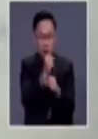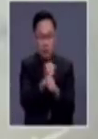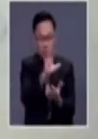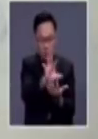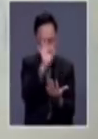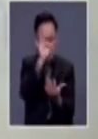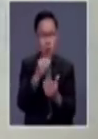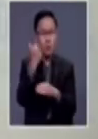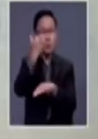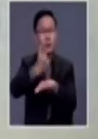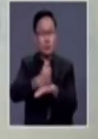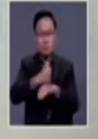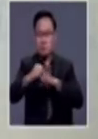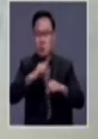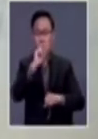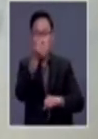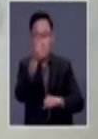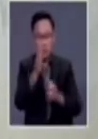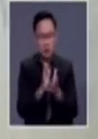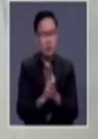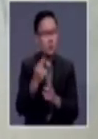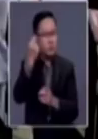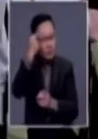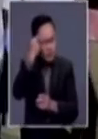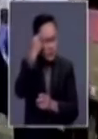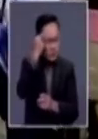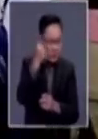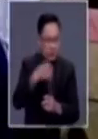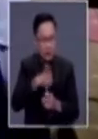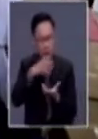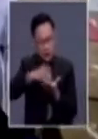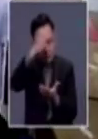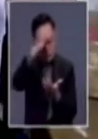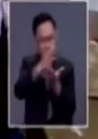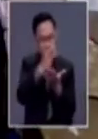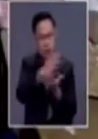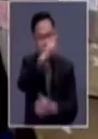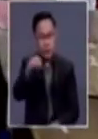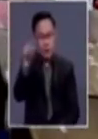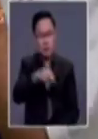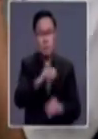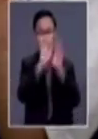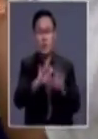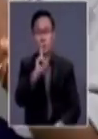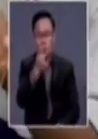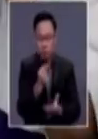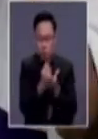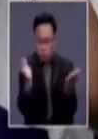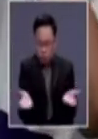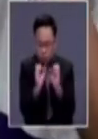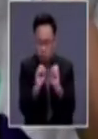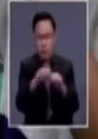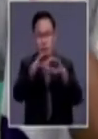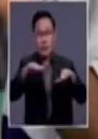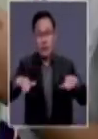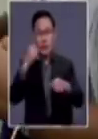ที่มีจิตอาสาและอุดมการณ์ร่วมจัดกิจกรรมการเรียนรู้วิชาภาษาอังกฤษแนวใหม่ส่งเสริมให้นักเรียนได้ปฏิบัติจริง